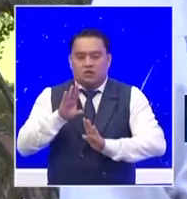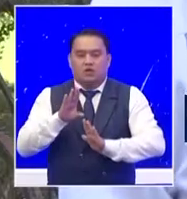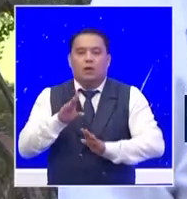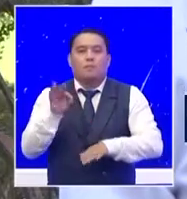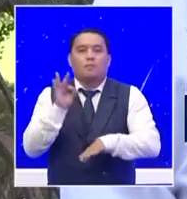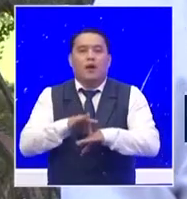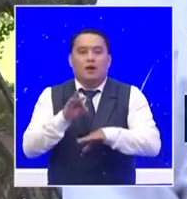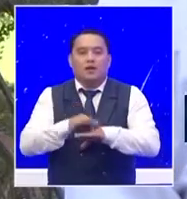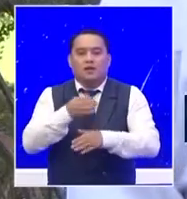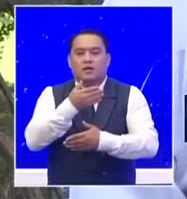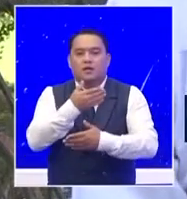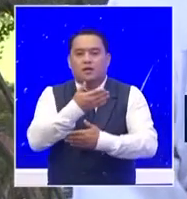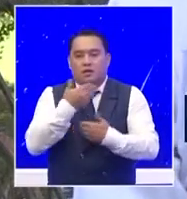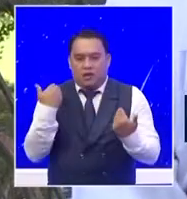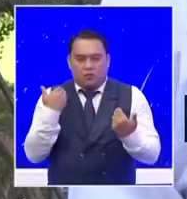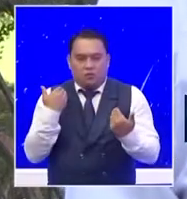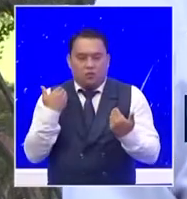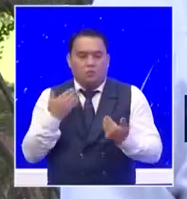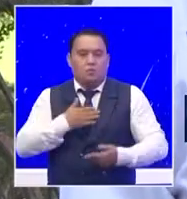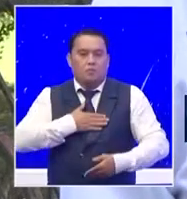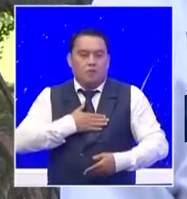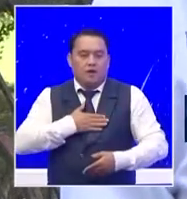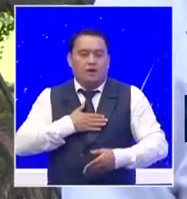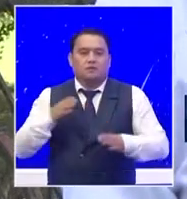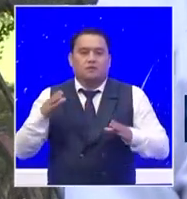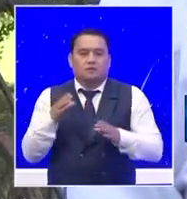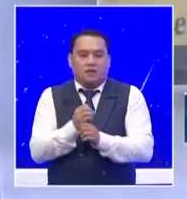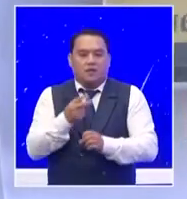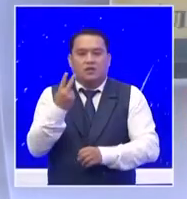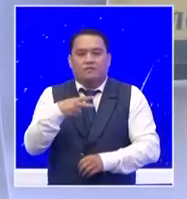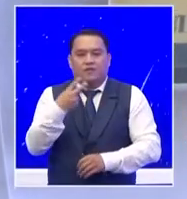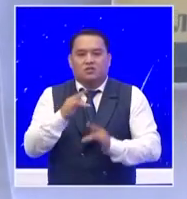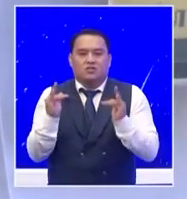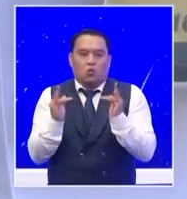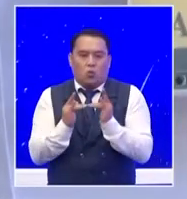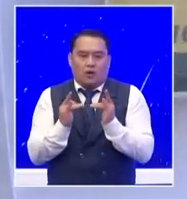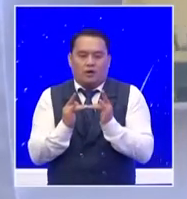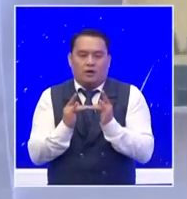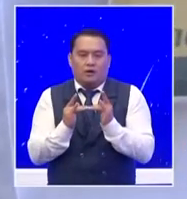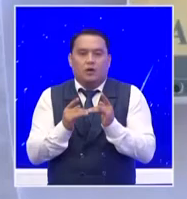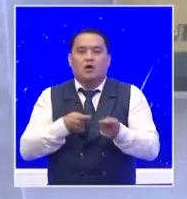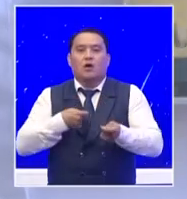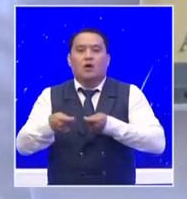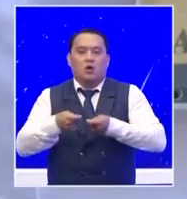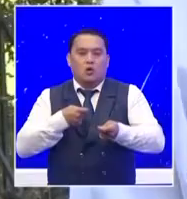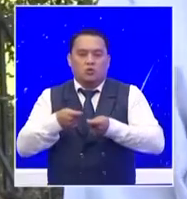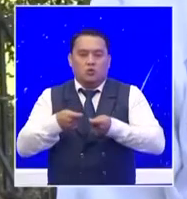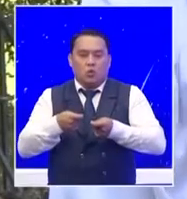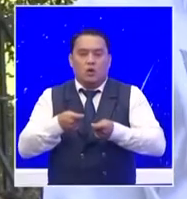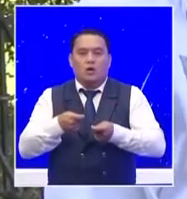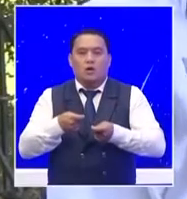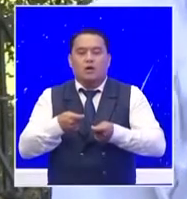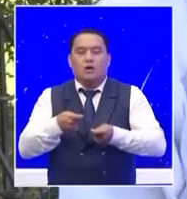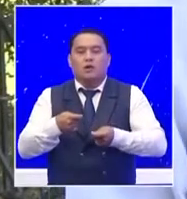меньше. Поэтому мы сократили провизорный стационар до 20 коек. Администрация ГКП на ПХВ Искелинской